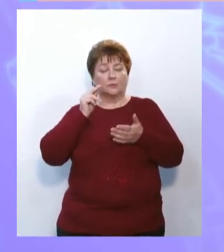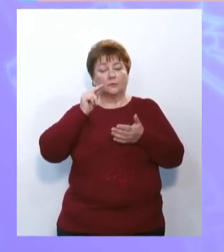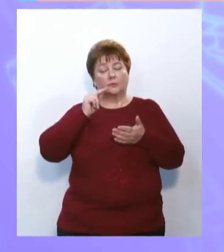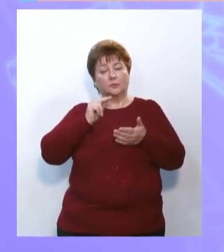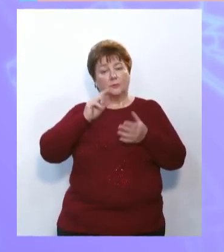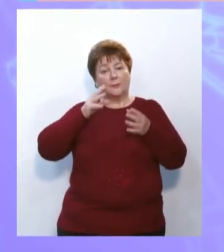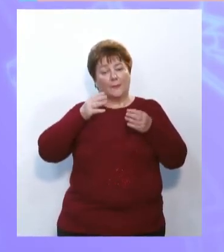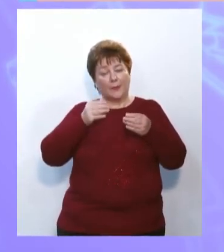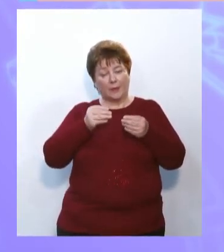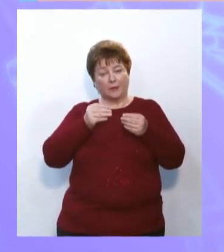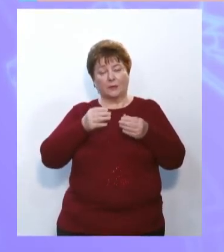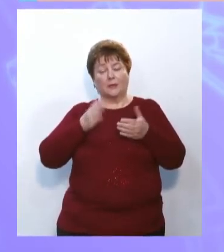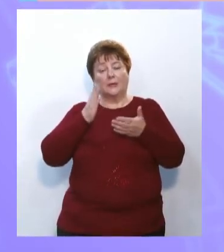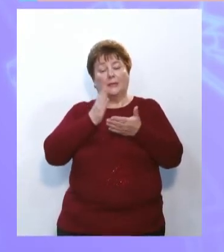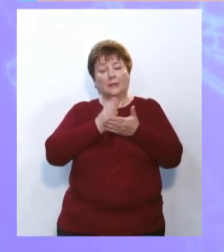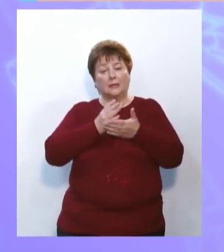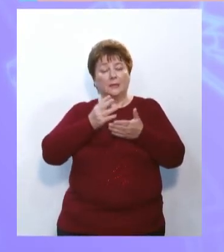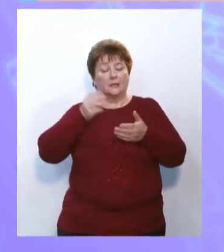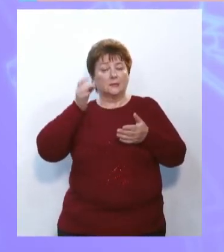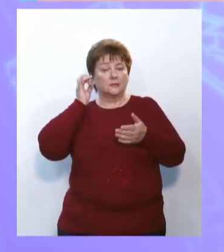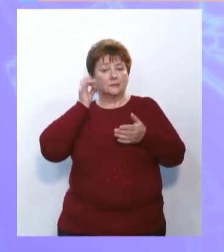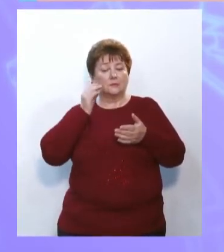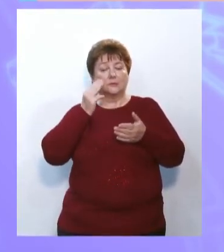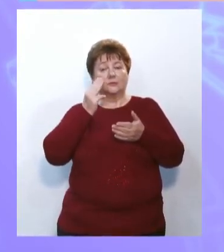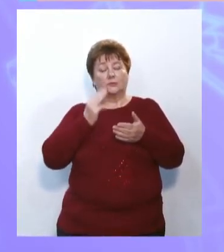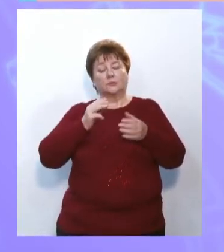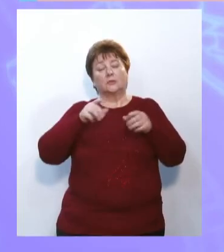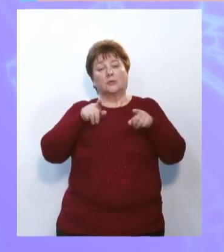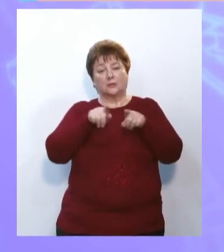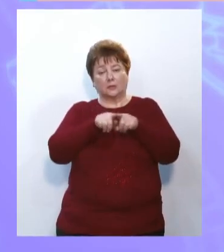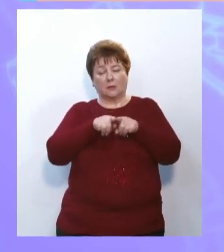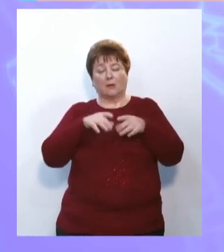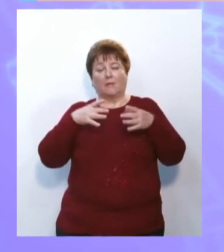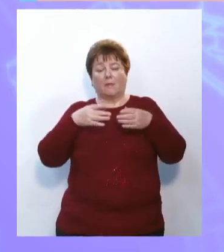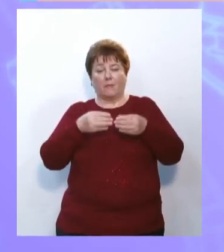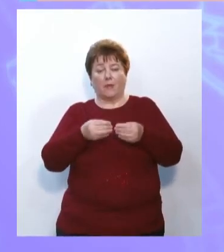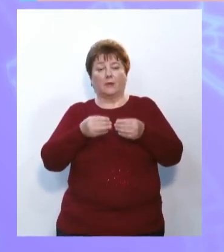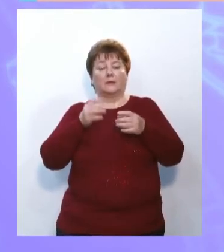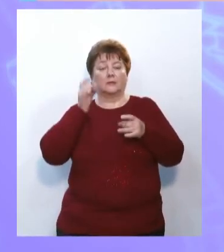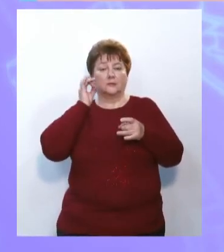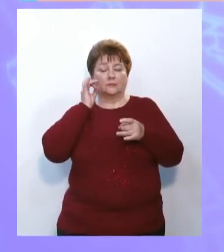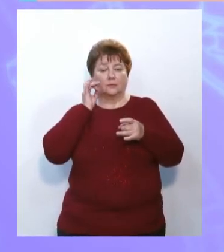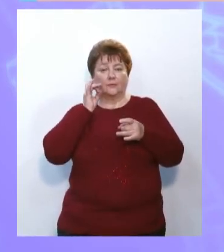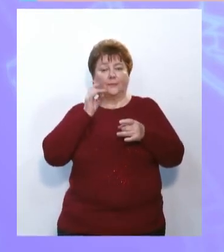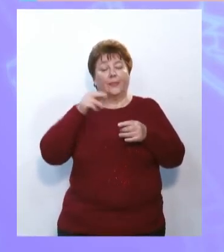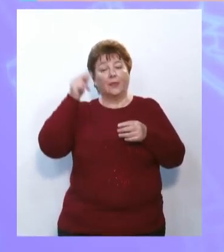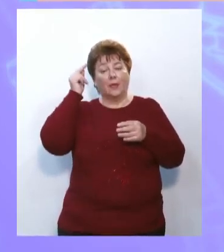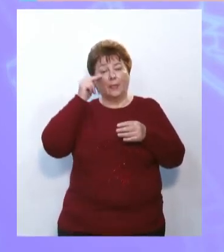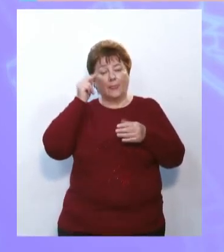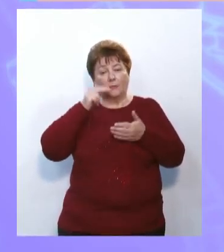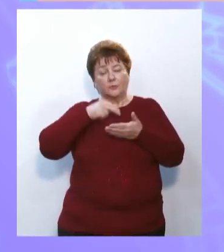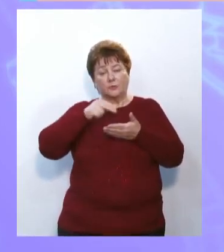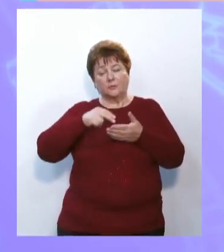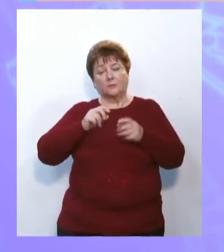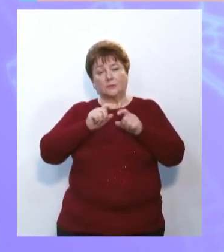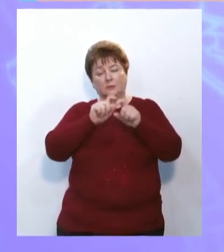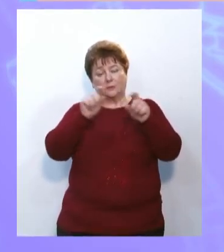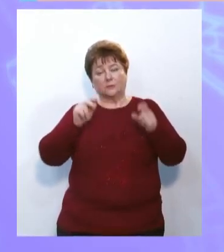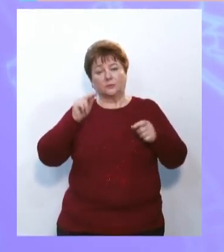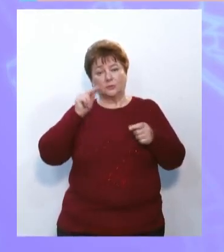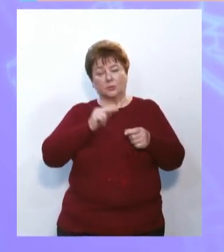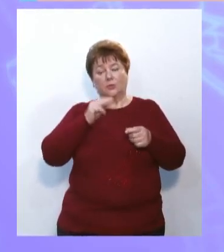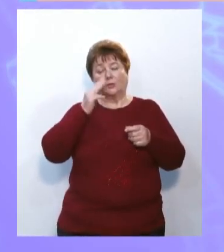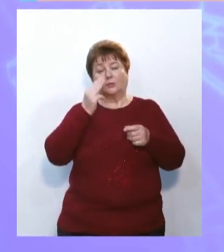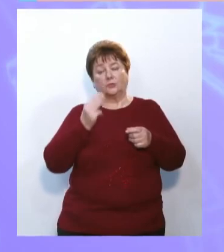мягкий, и есть звук Щ, тоже мягкий звук. Научились писать буквы Ч